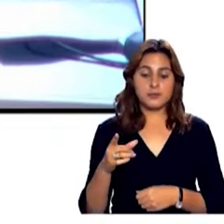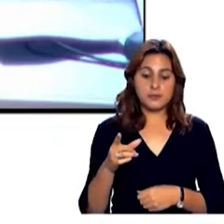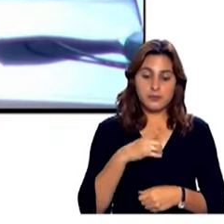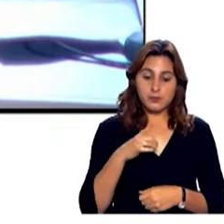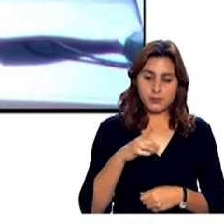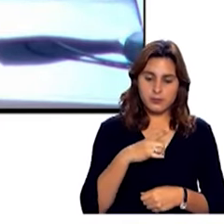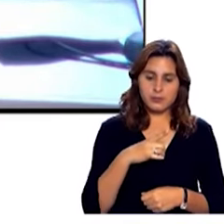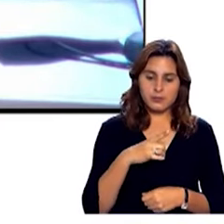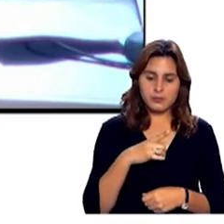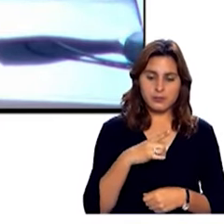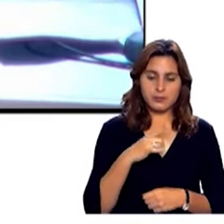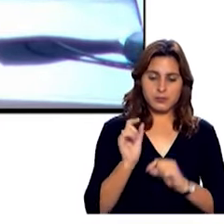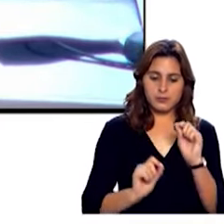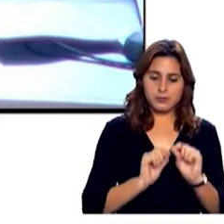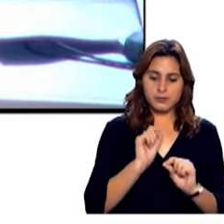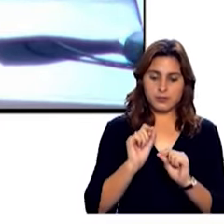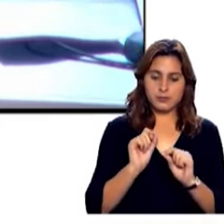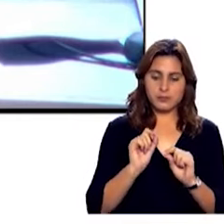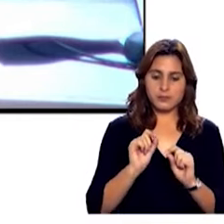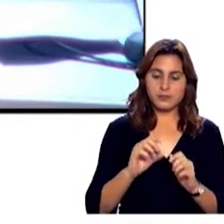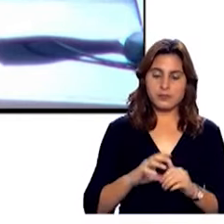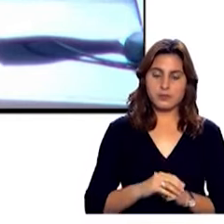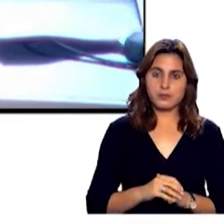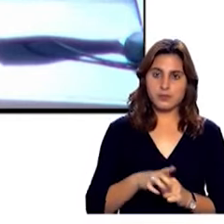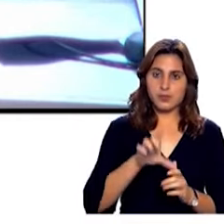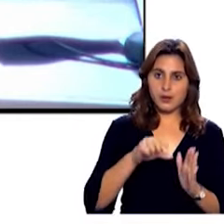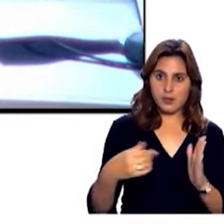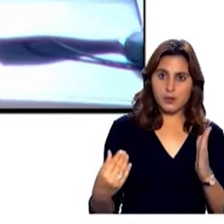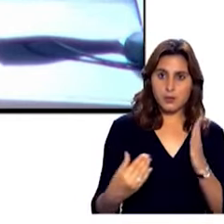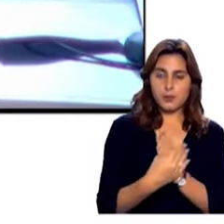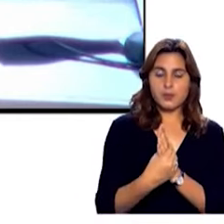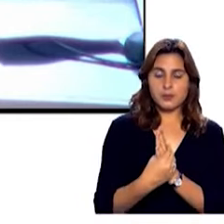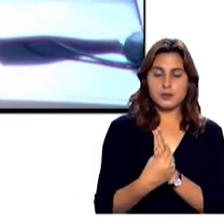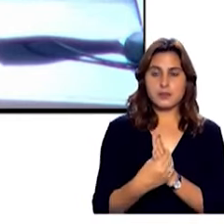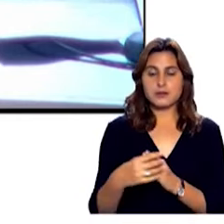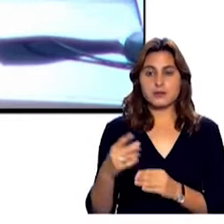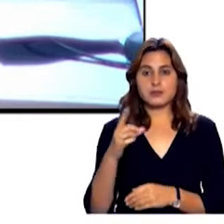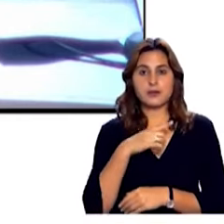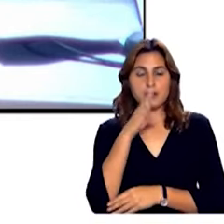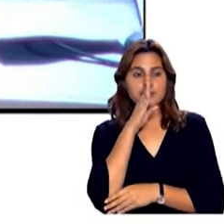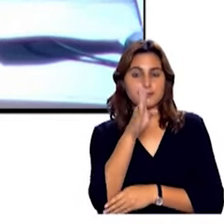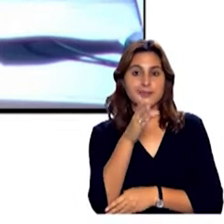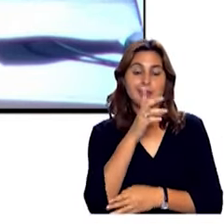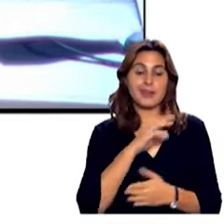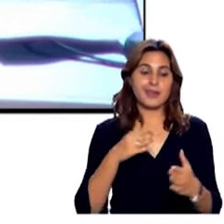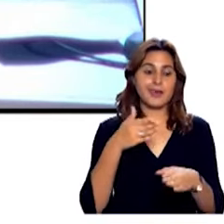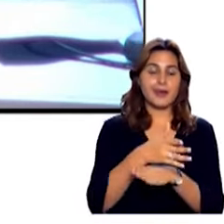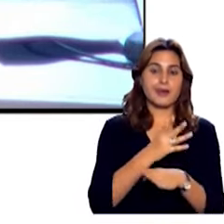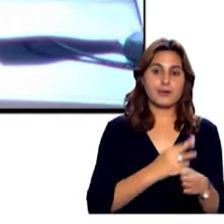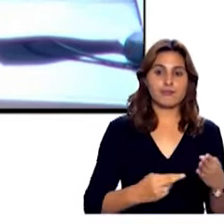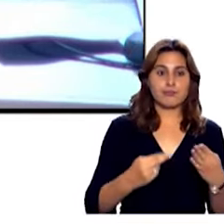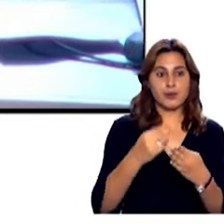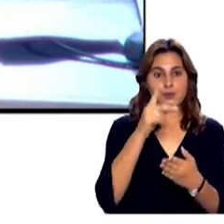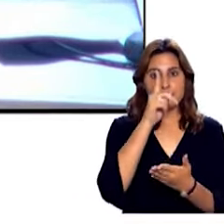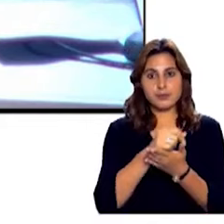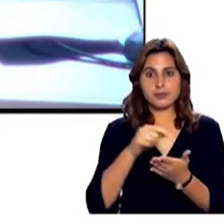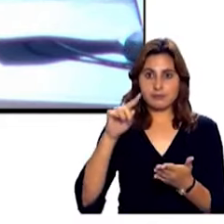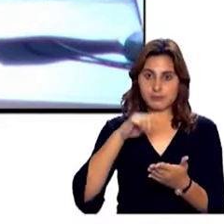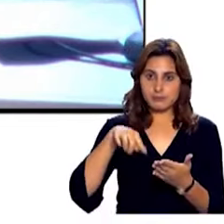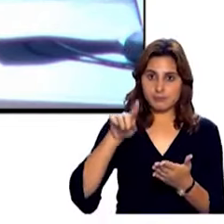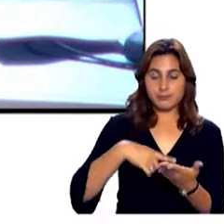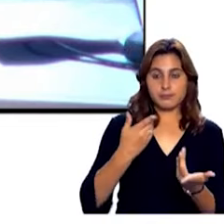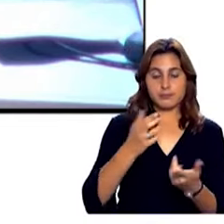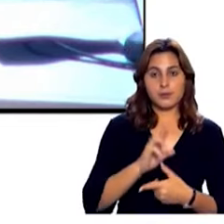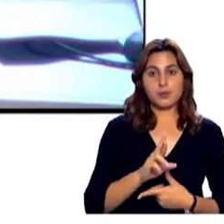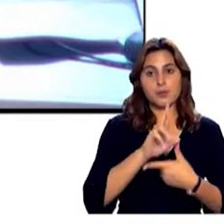affaire o les partis ne Font pas de pourvoir à la cassation ça permet au procureur général de faire un pourvoi mais uniquement